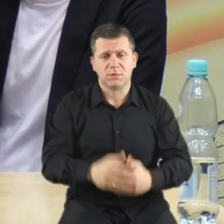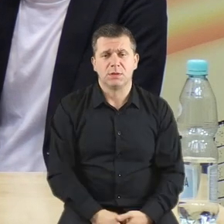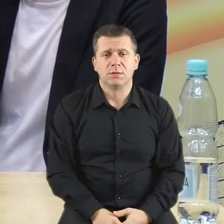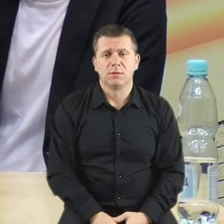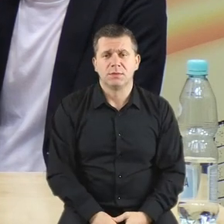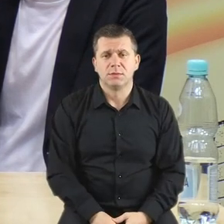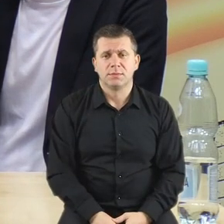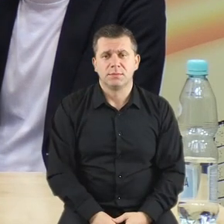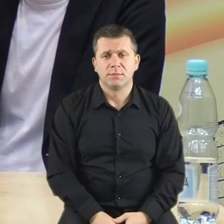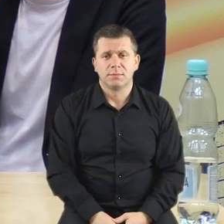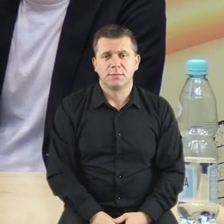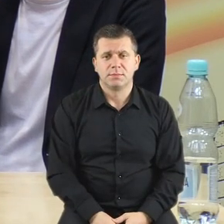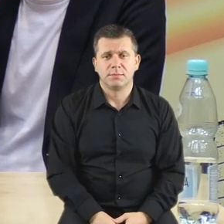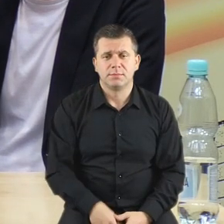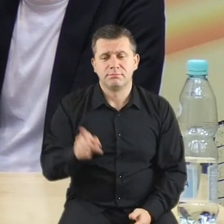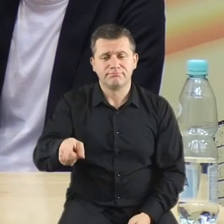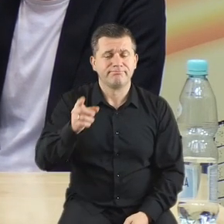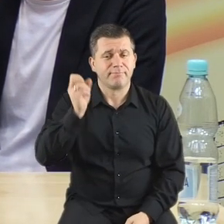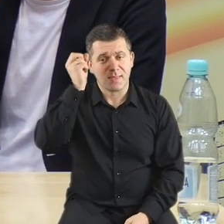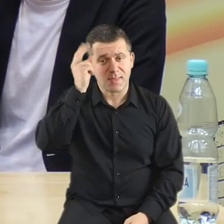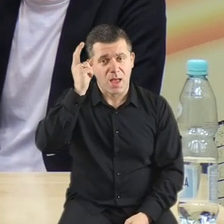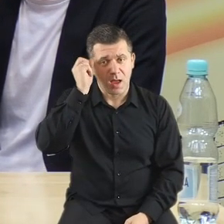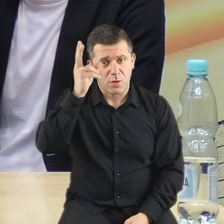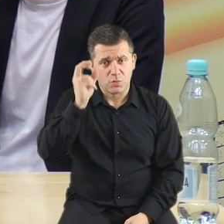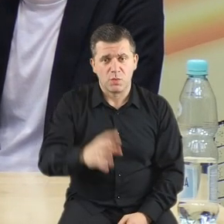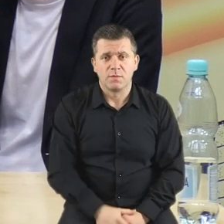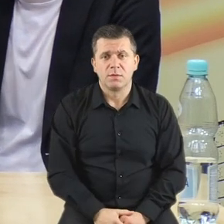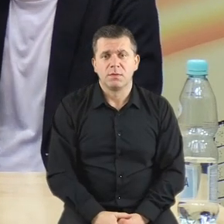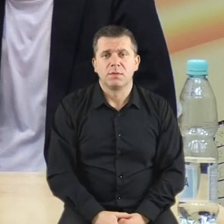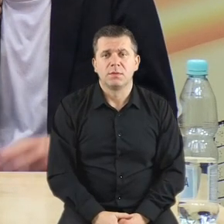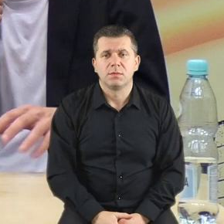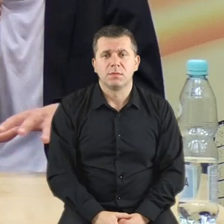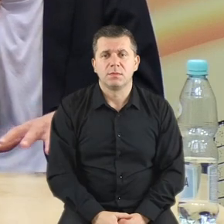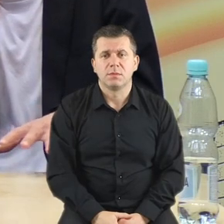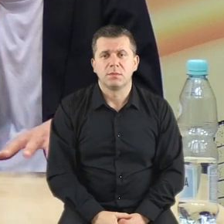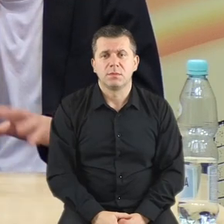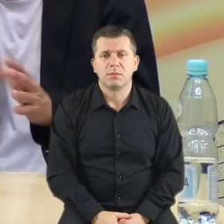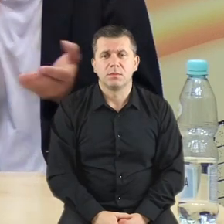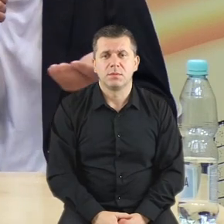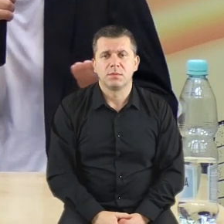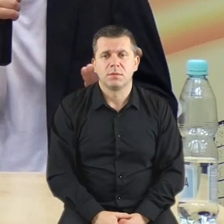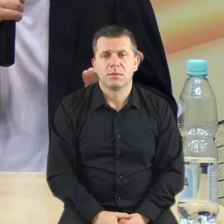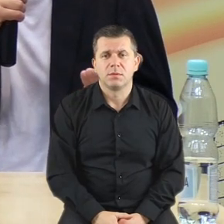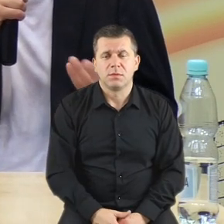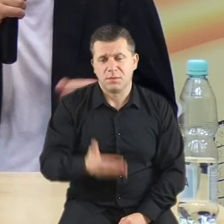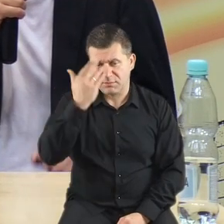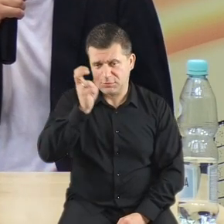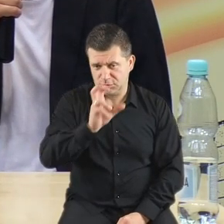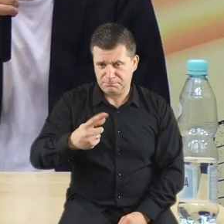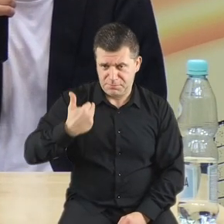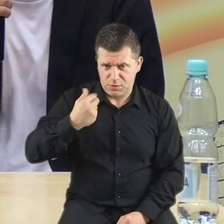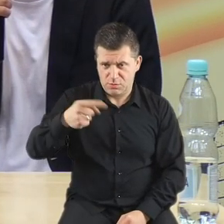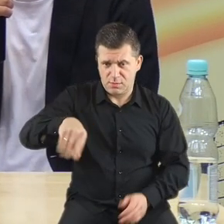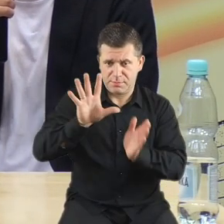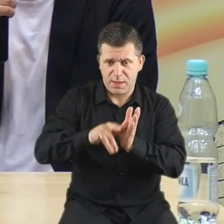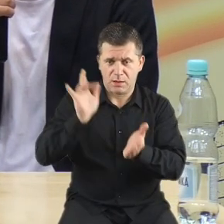Natomiast sam Tarnów, ja myślę, że tak wyściłem przynajmniej tych moich bohaterów. Nie wiem, czy państwo byli w Tarnowie, czy ktoś z państwa